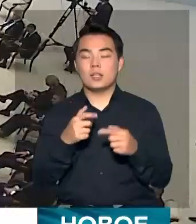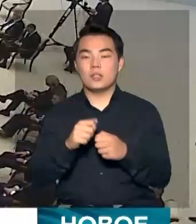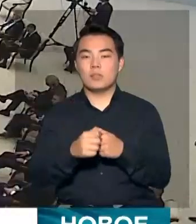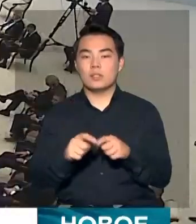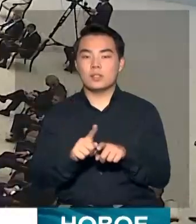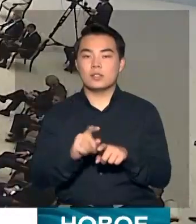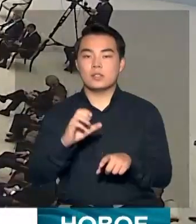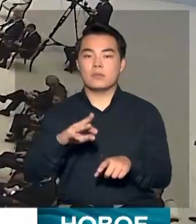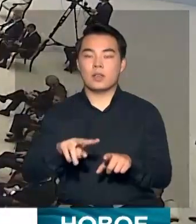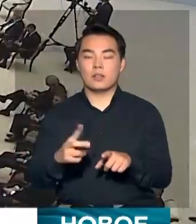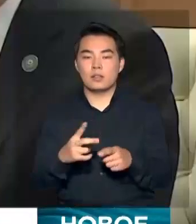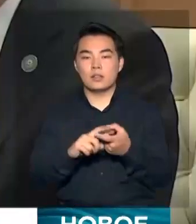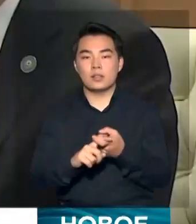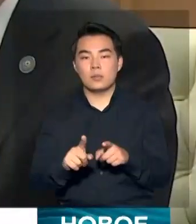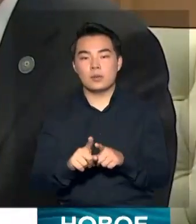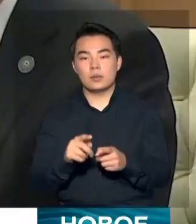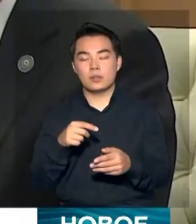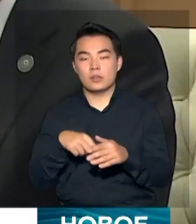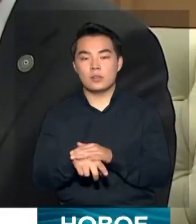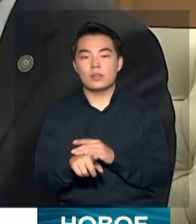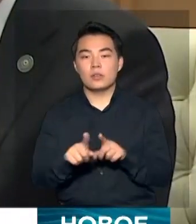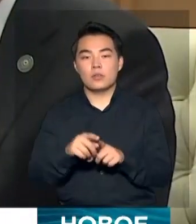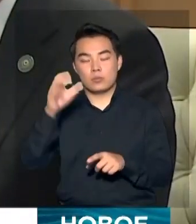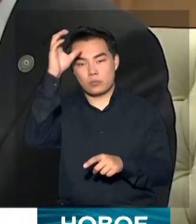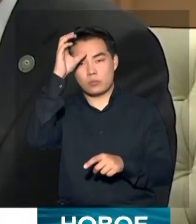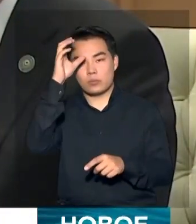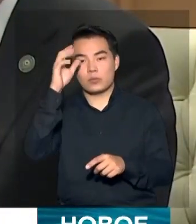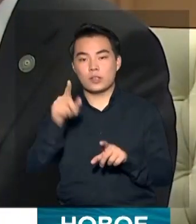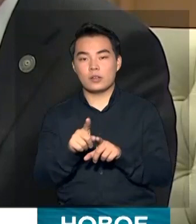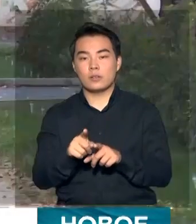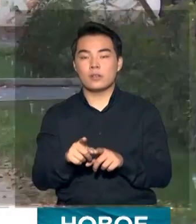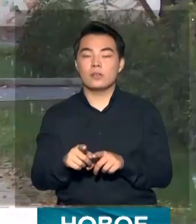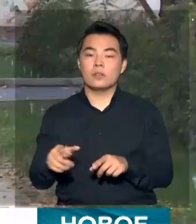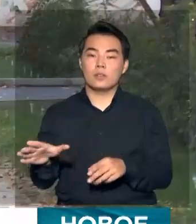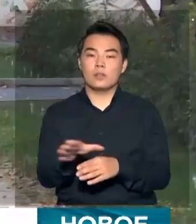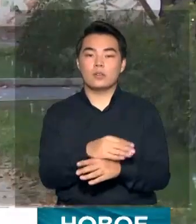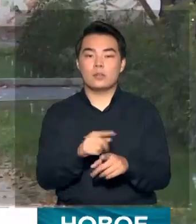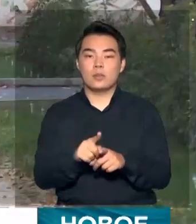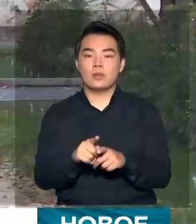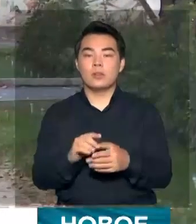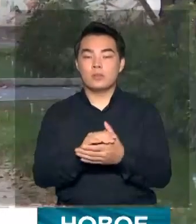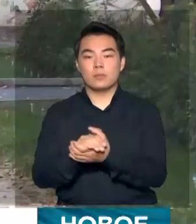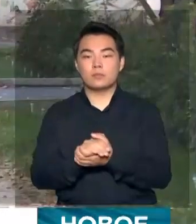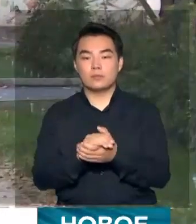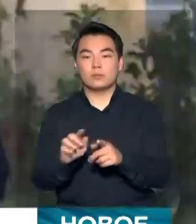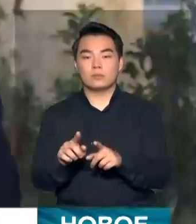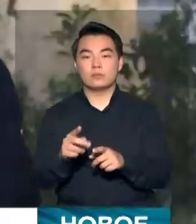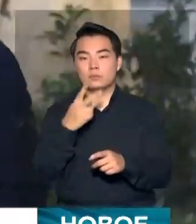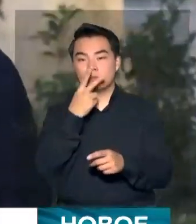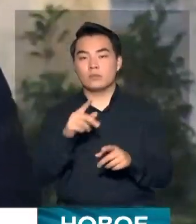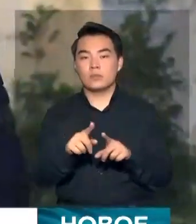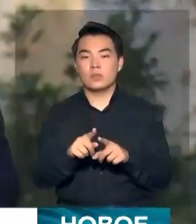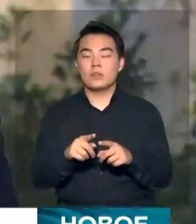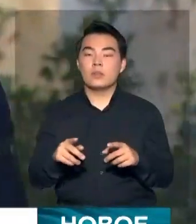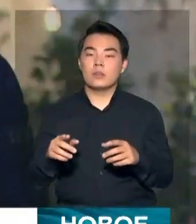в Казахстане планируют провести вторую тюркскую универсиаду. Касым-Жомарт Токаев предложил создать единое образовательное